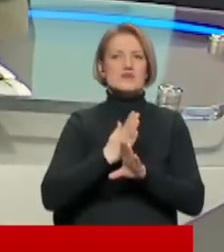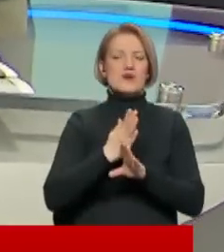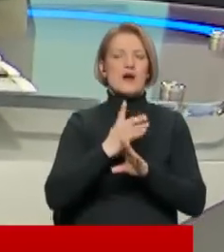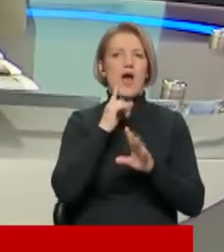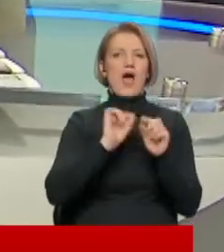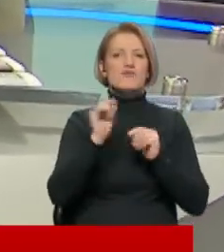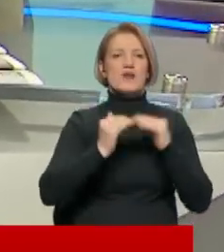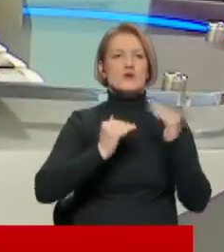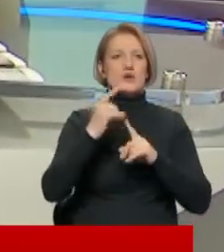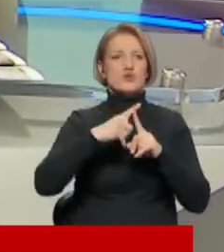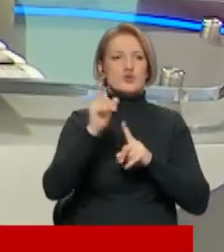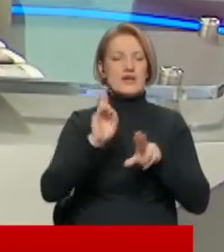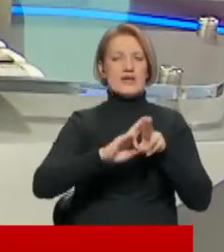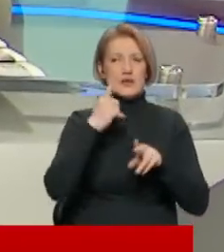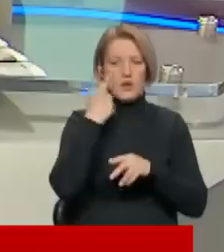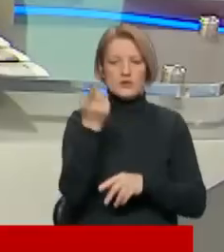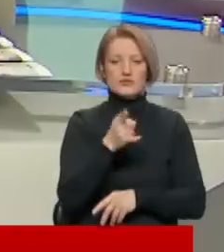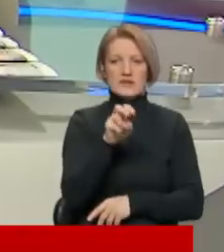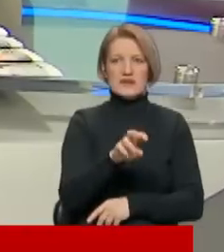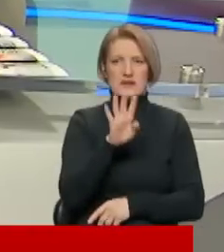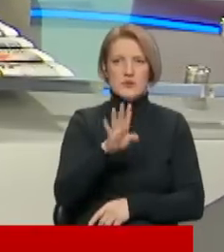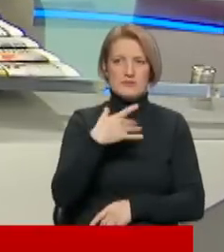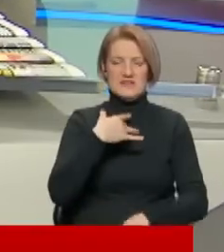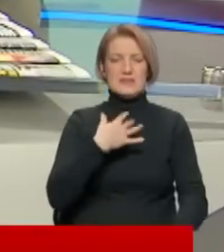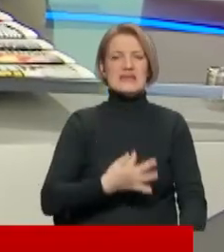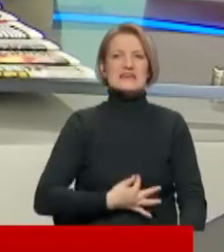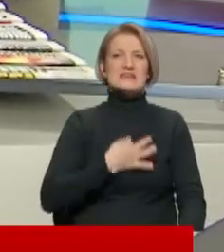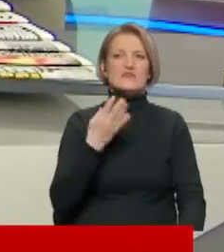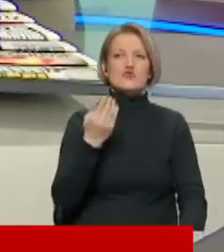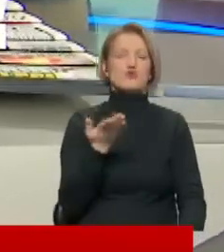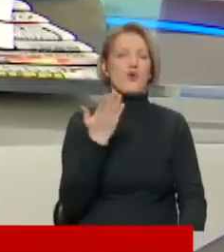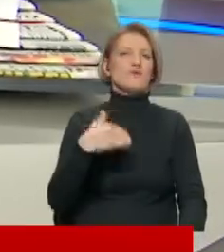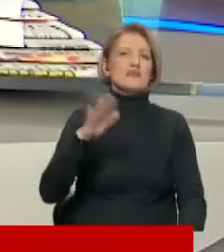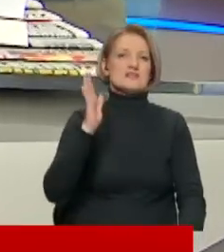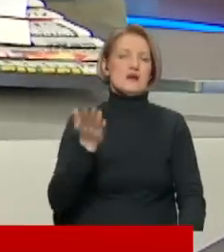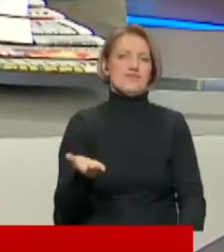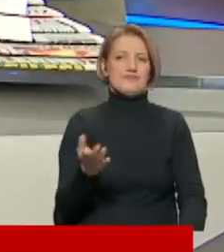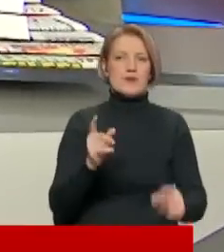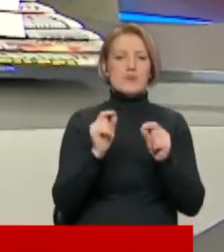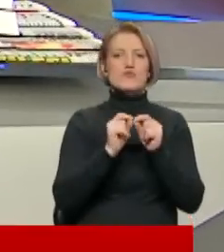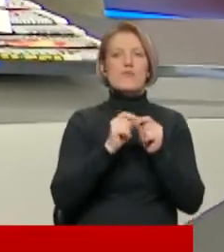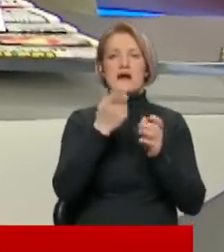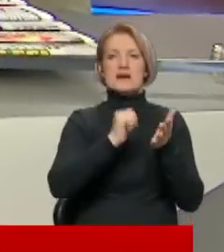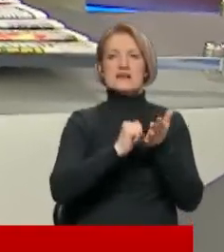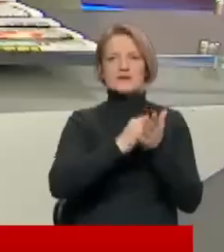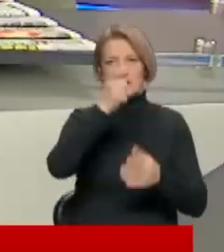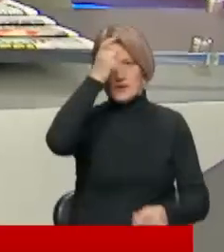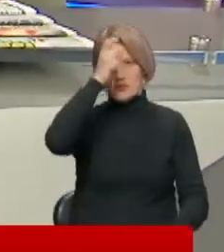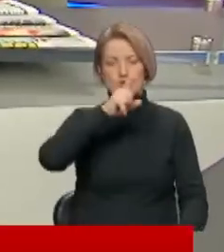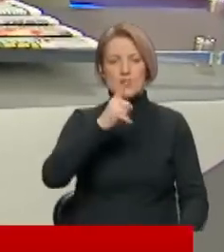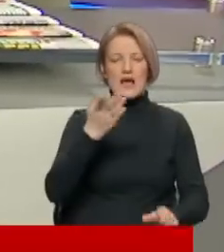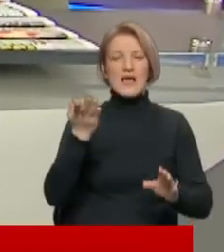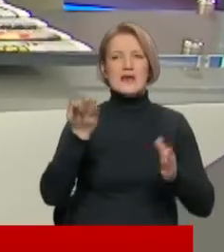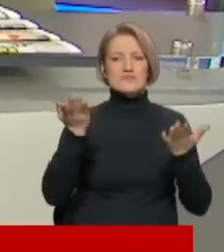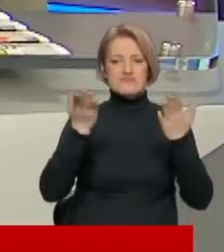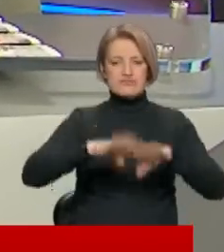bir enflasyon var yani tüik'e göre bile yüzde 84 ki bizim hissettiğimiz çok çok daha fazla Bloomberg diyor ki Türkiye'deki bu yıkıcı